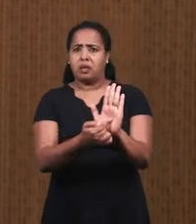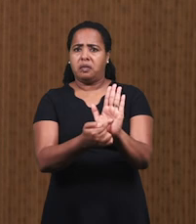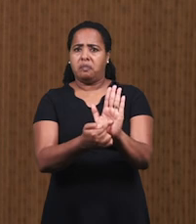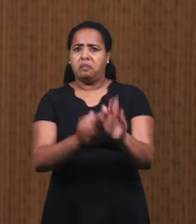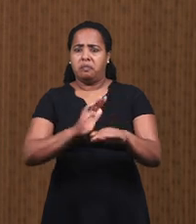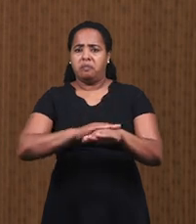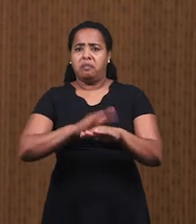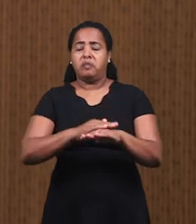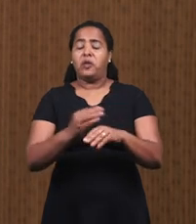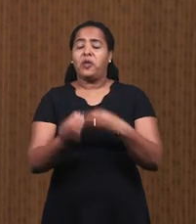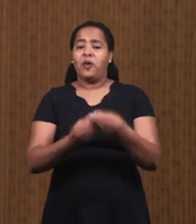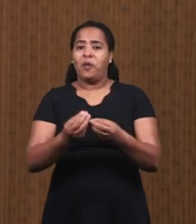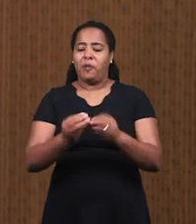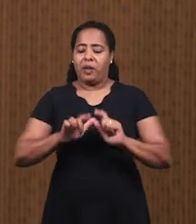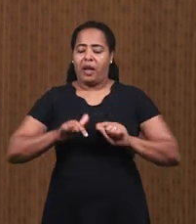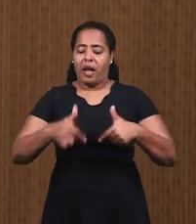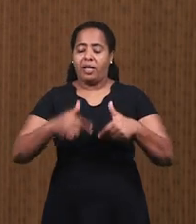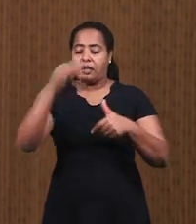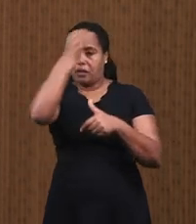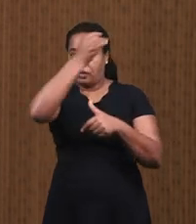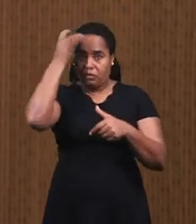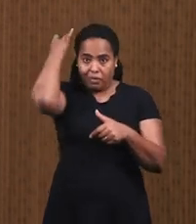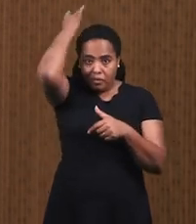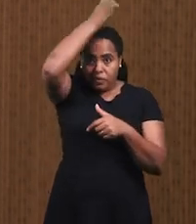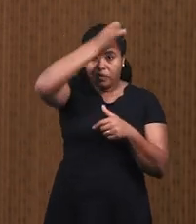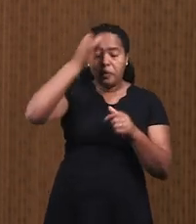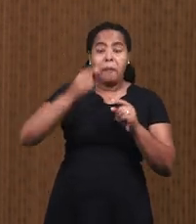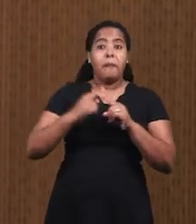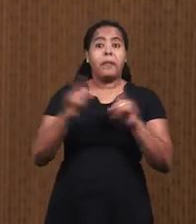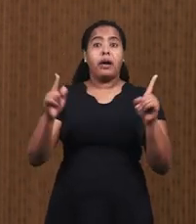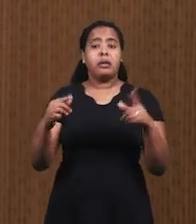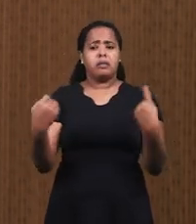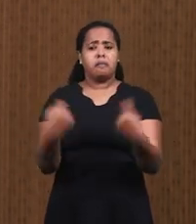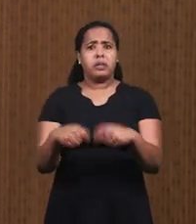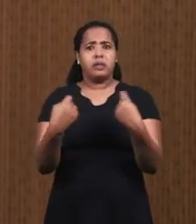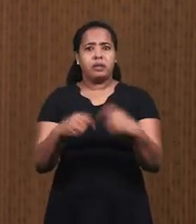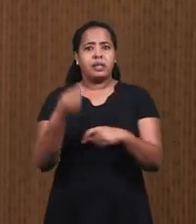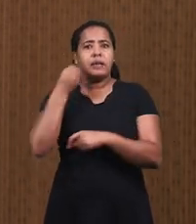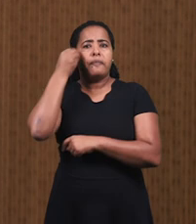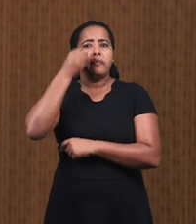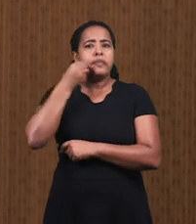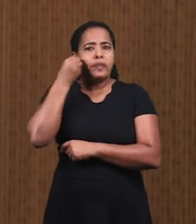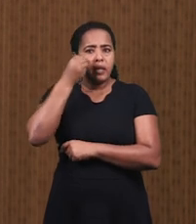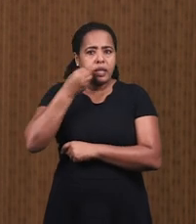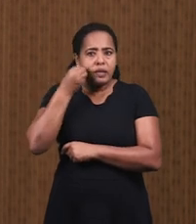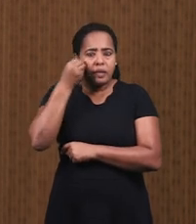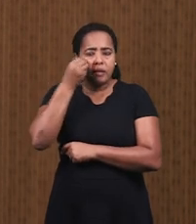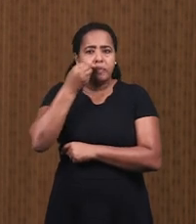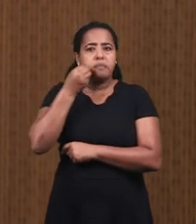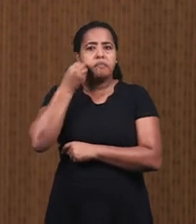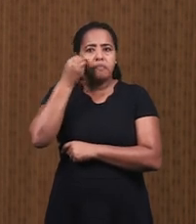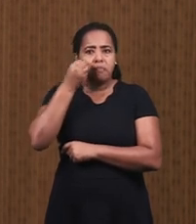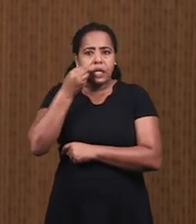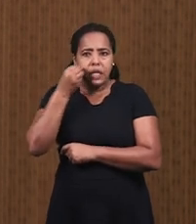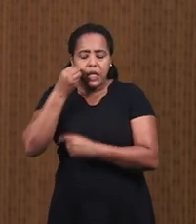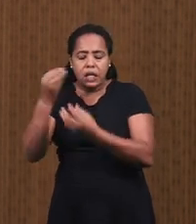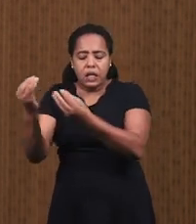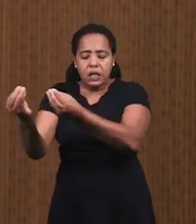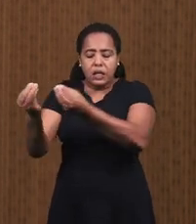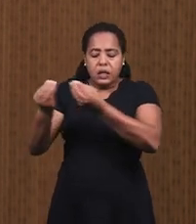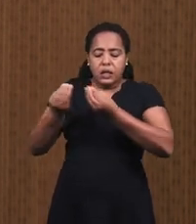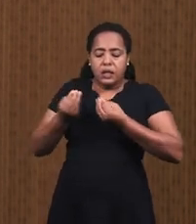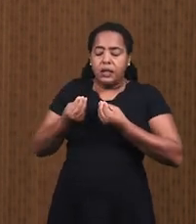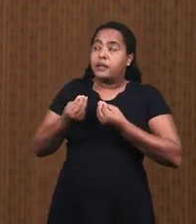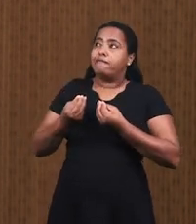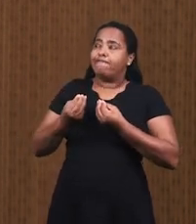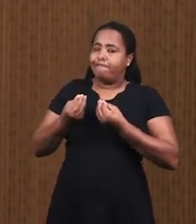себе – потому что действие Духа Святого есть, вдохновение Духа Святого. Но этот опыт должен